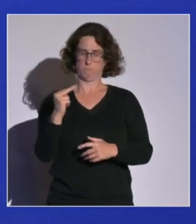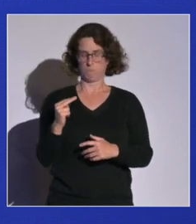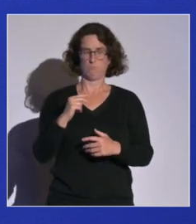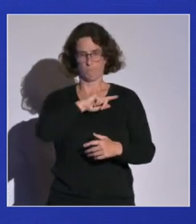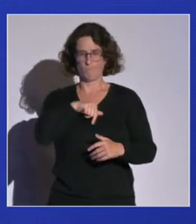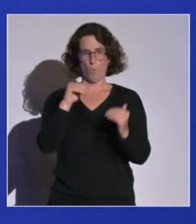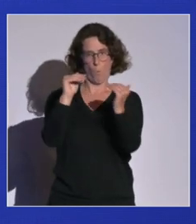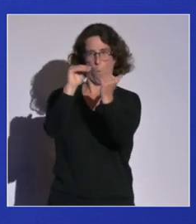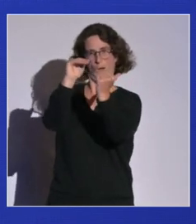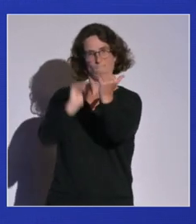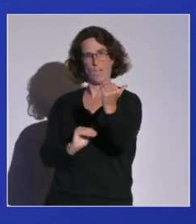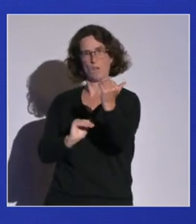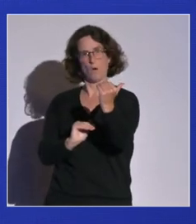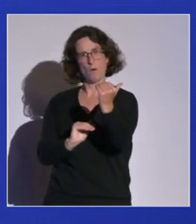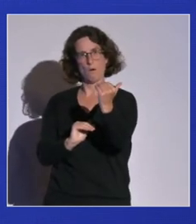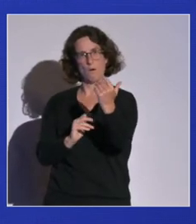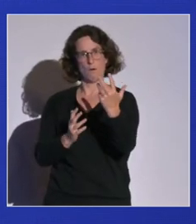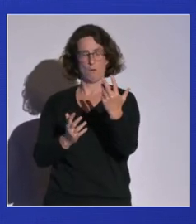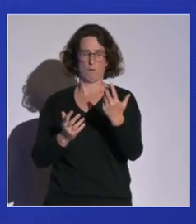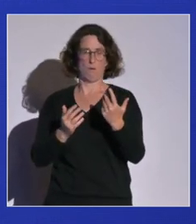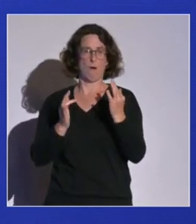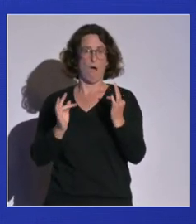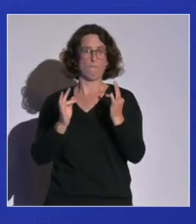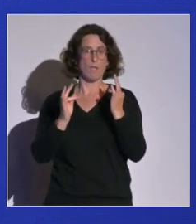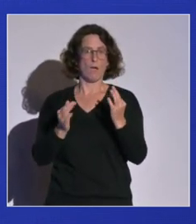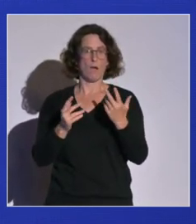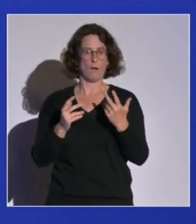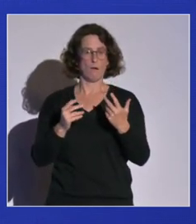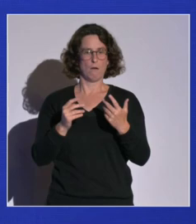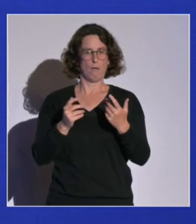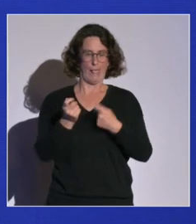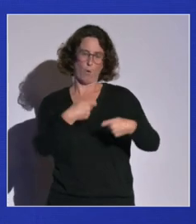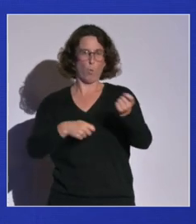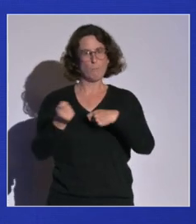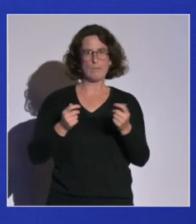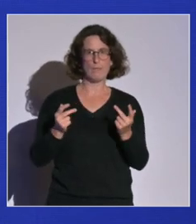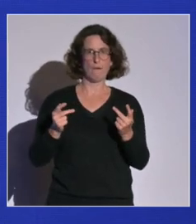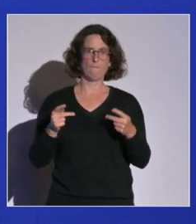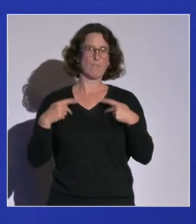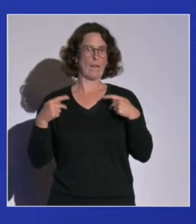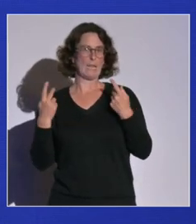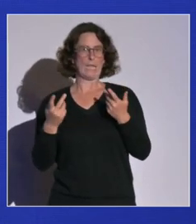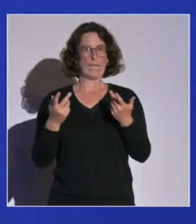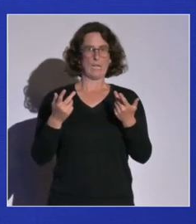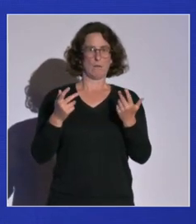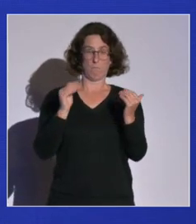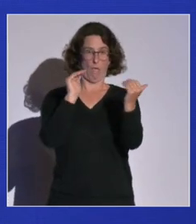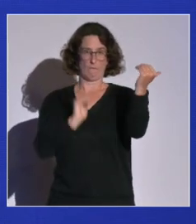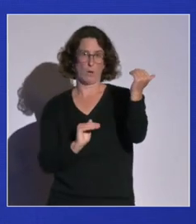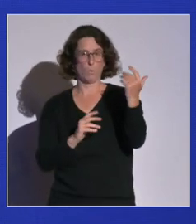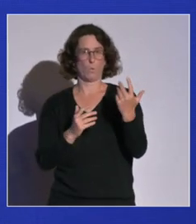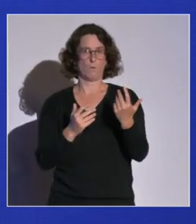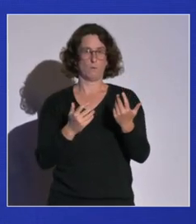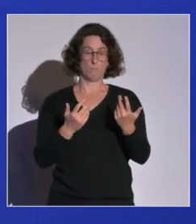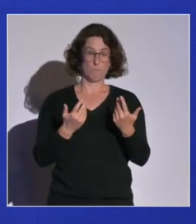domaines-là, qui sont les domaines de la vitalité économique. Et puis une politique pensée,